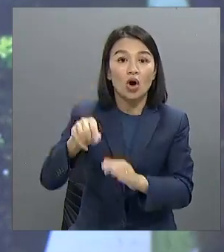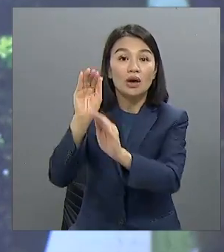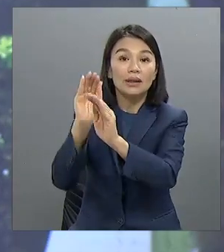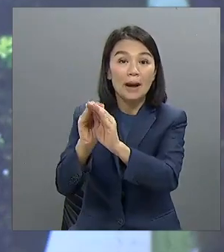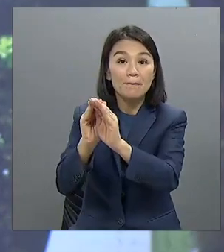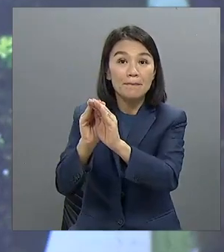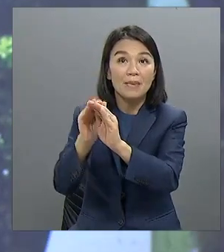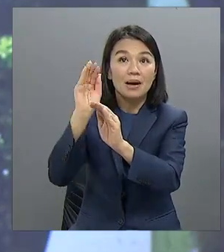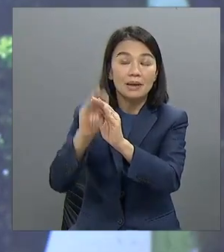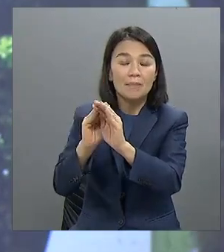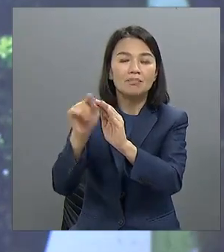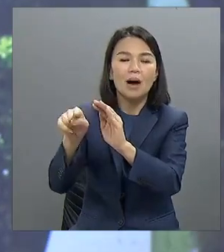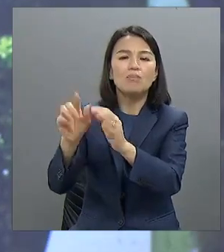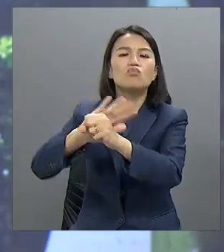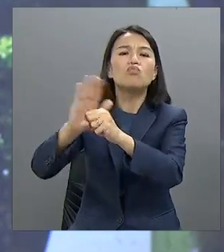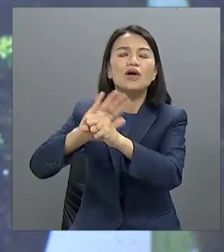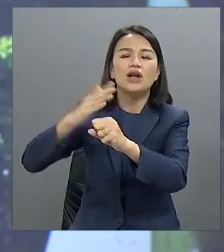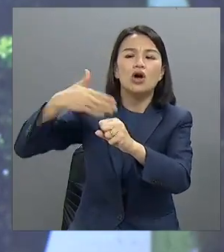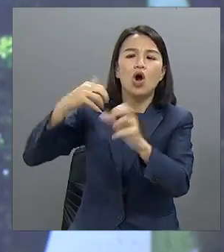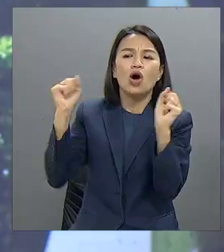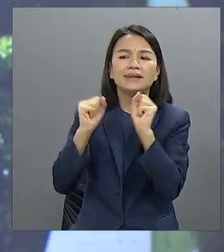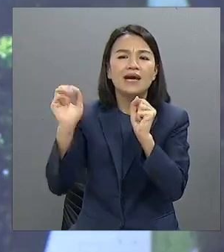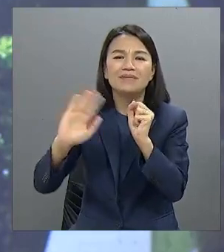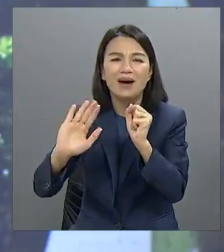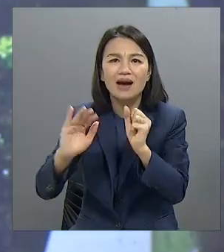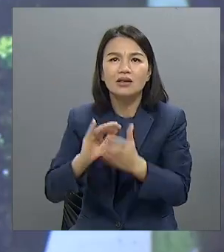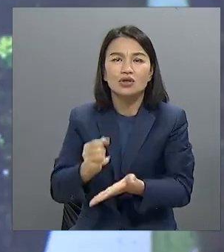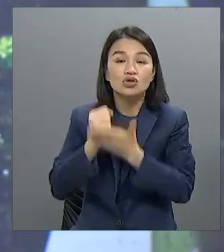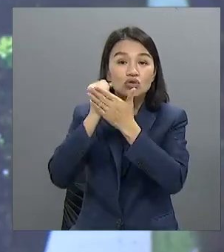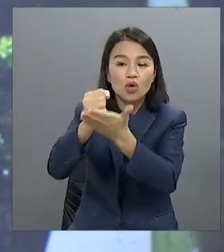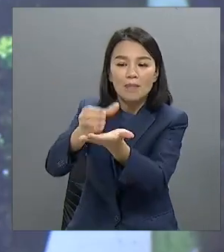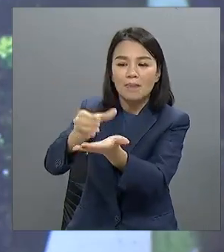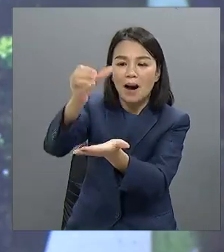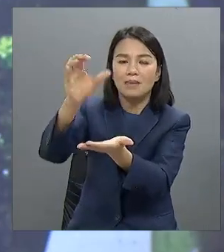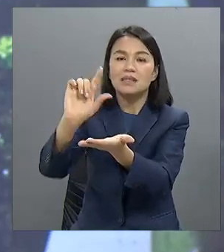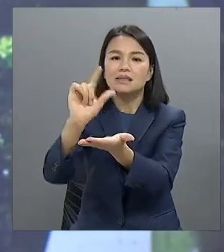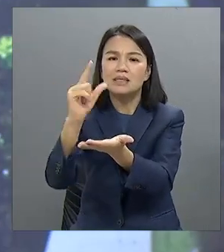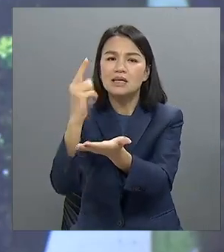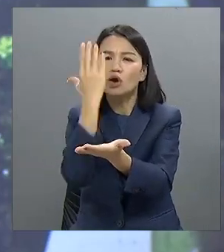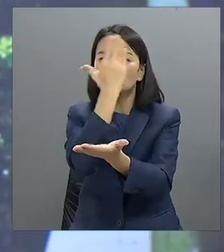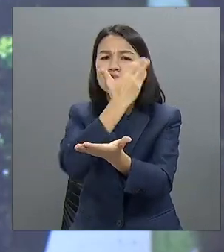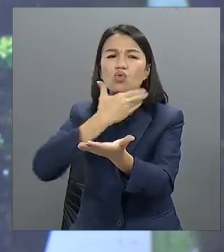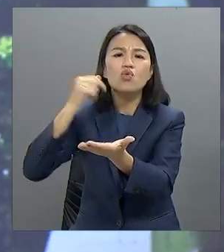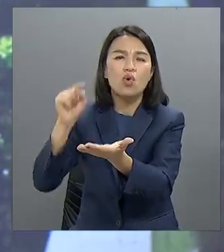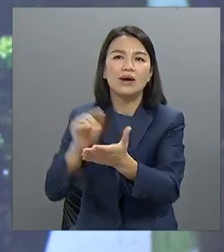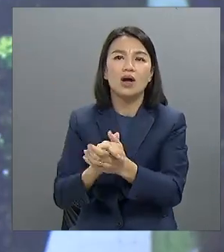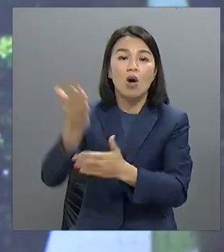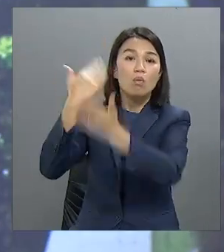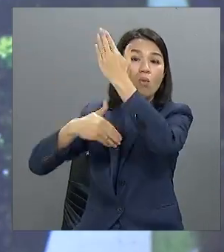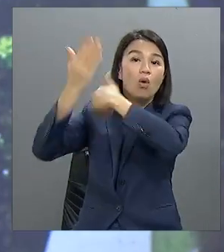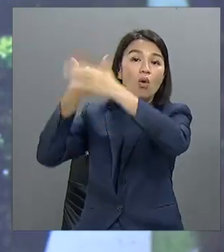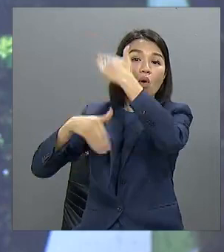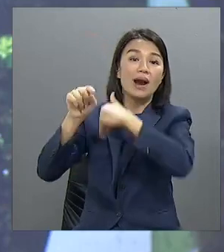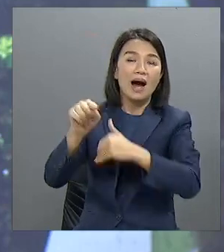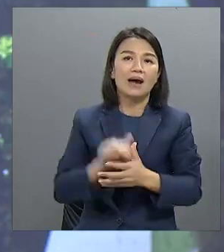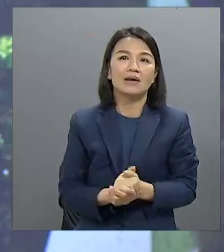ร้อนแล้วก็ไม่เย็นจนเกินไปนะคะจะได้ทำให้จำปาดองนั้นมีสีเหลืองทองอำพันนะคะแล้วในสมัยโบราณนะคะน้องปังยุ้ยเขาบอกว่